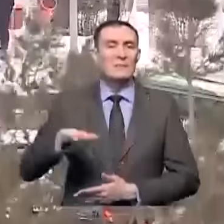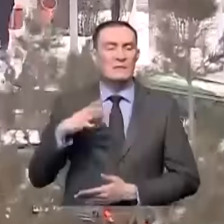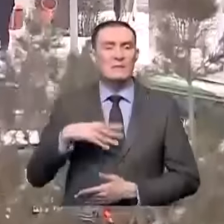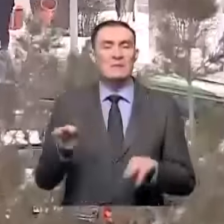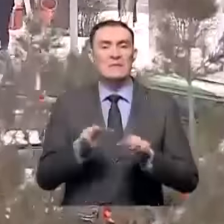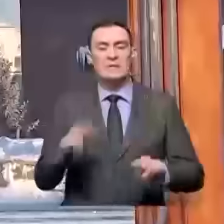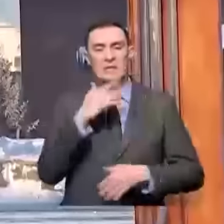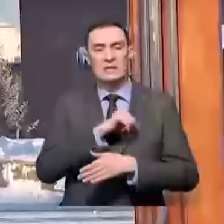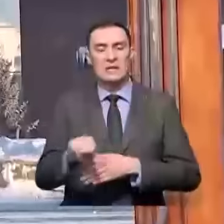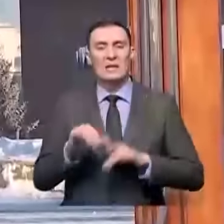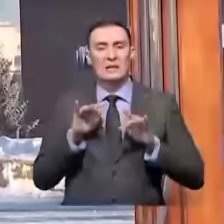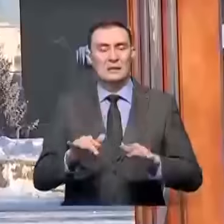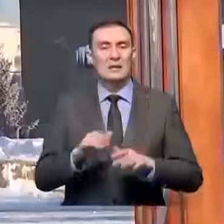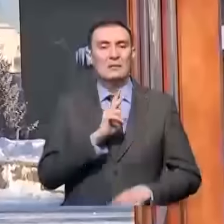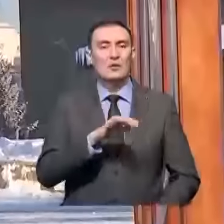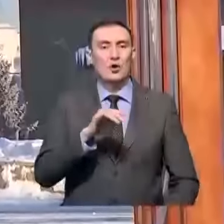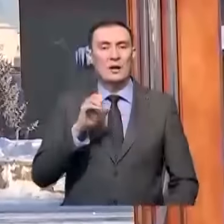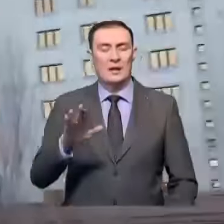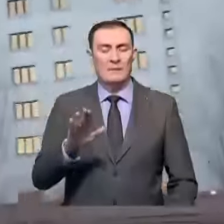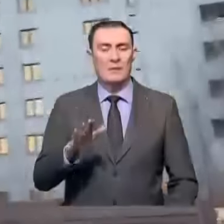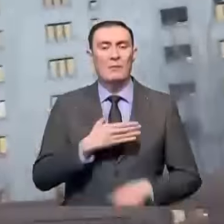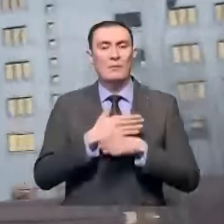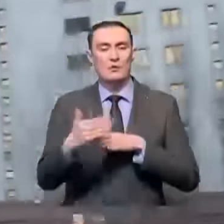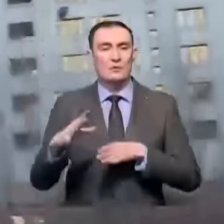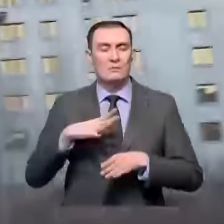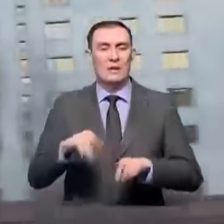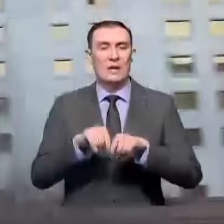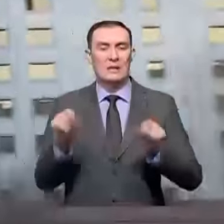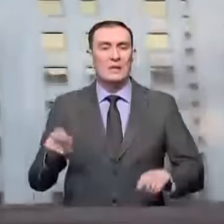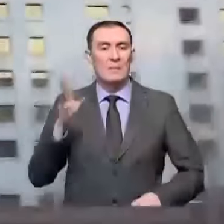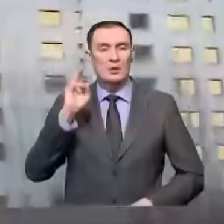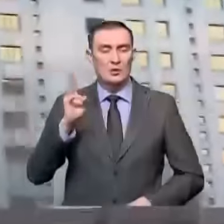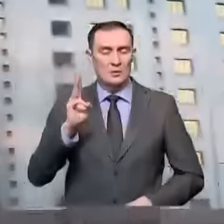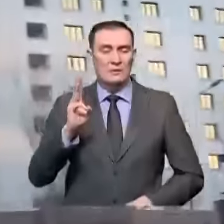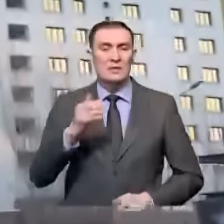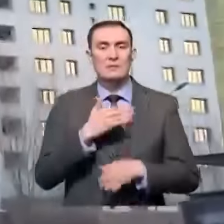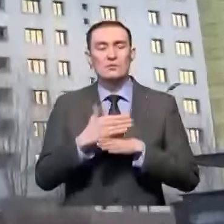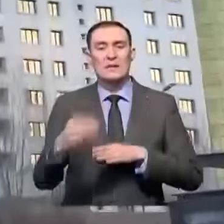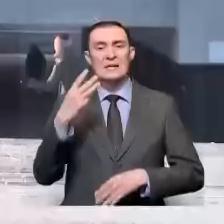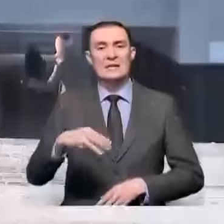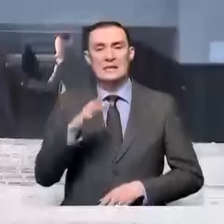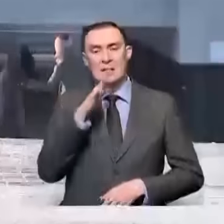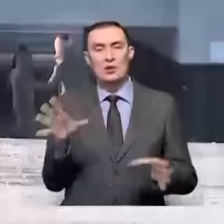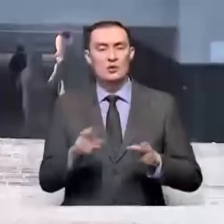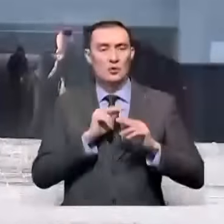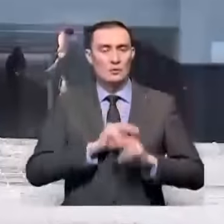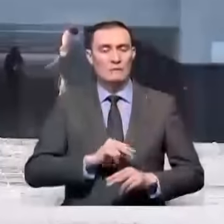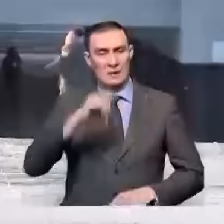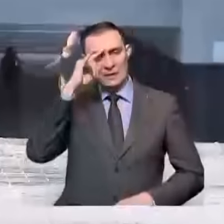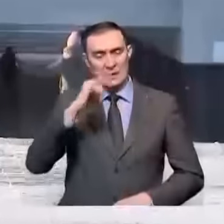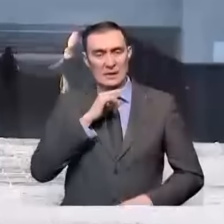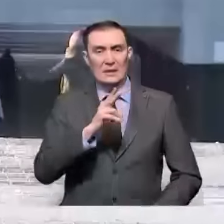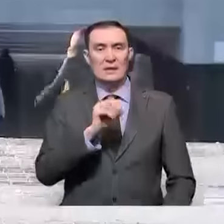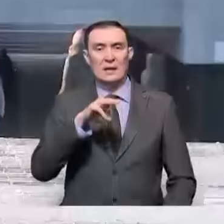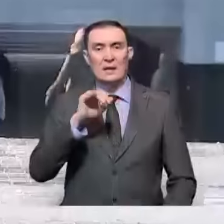министра иностранных дел Касым-Жомарта Токаева. Годами позже были открыты посольства. И спустя 30 лет сотрудничества между Казахстаном